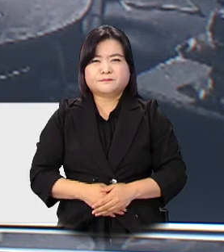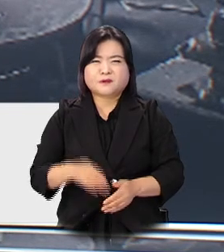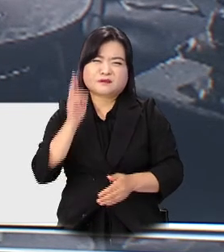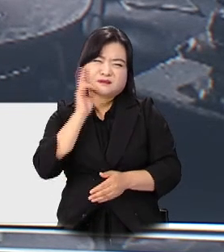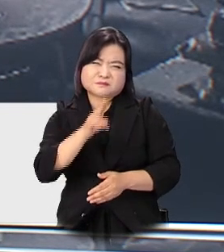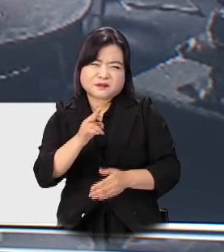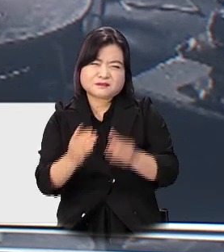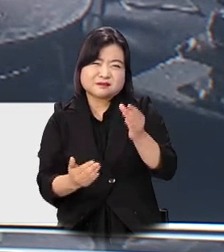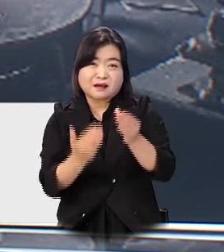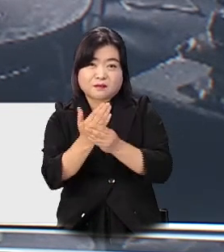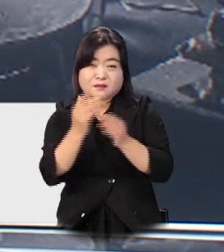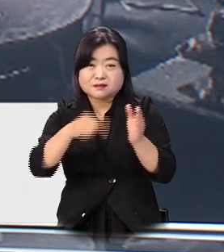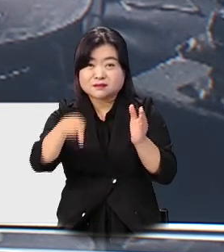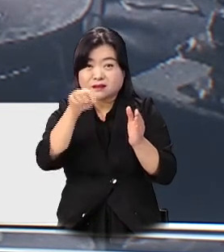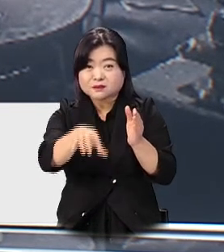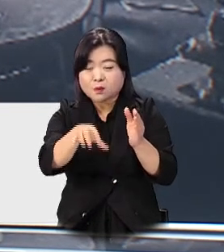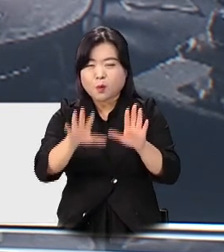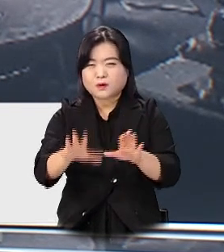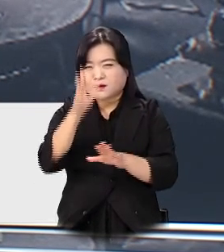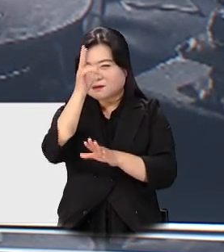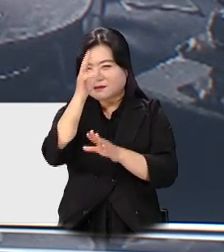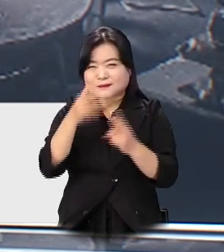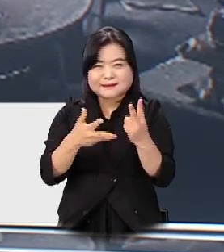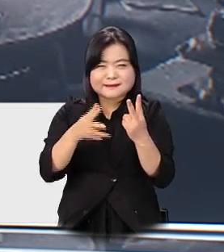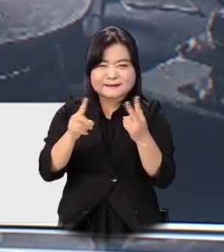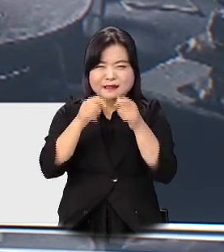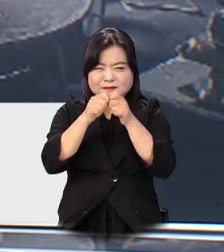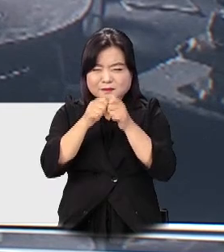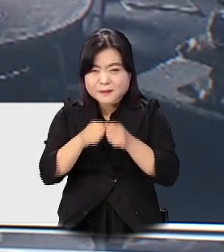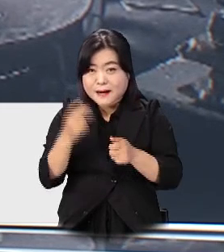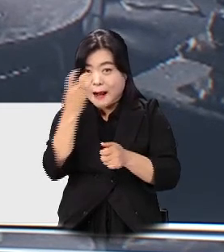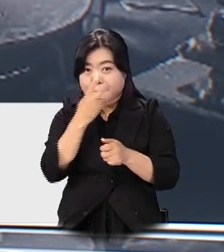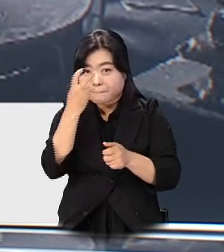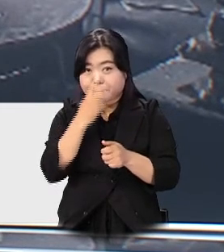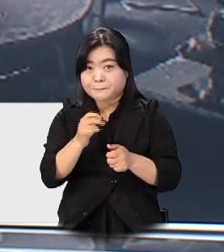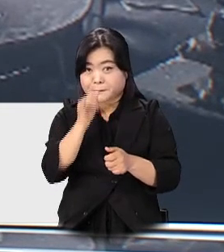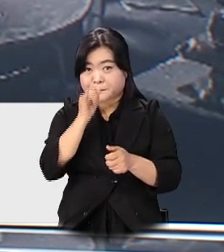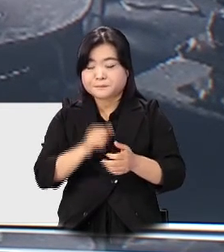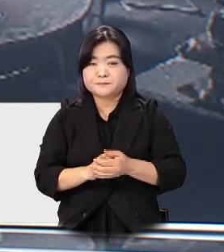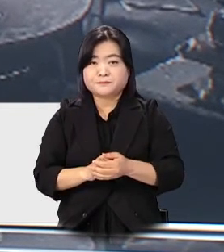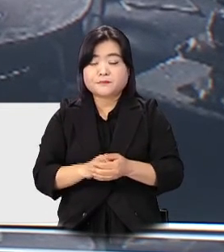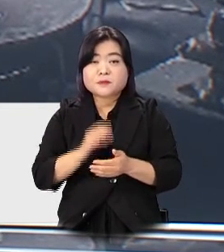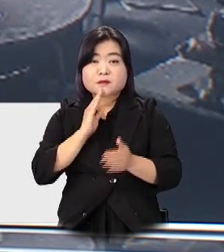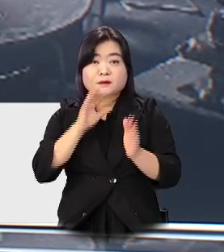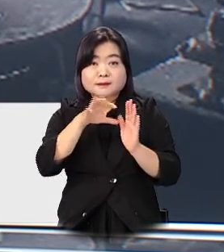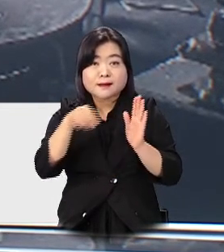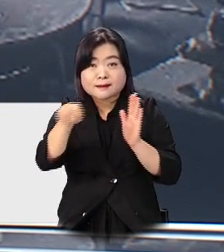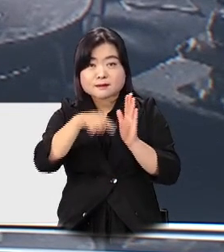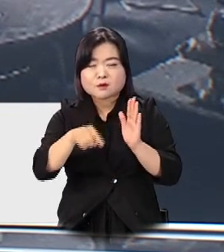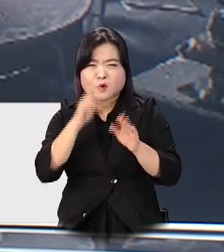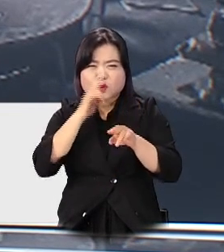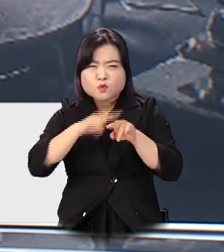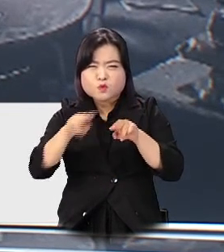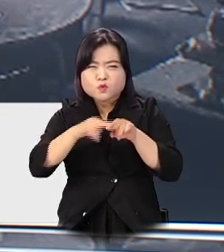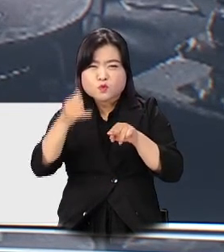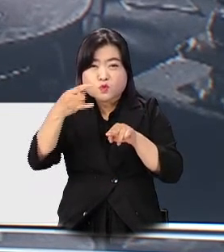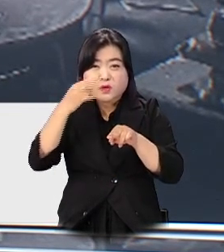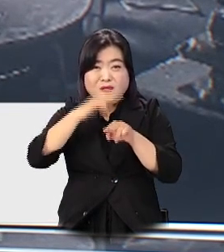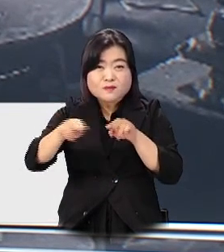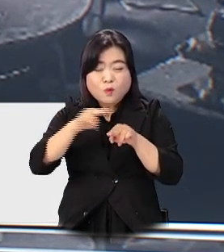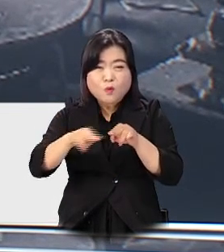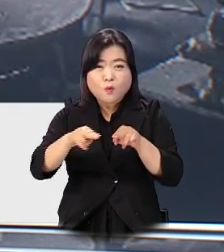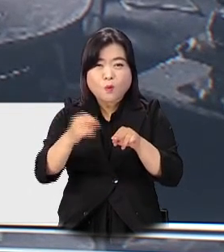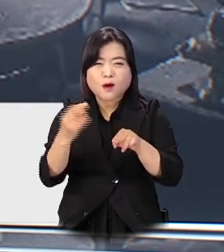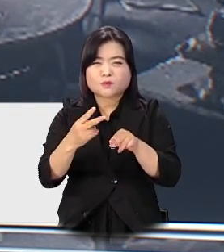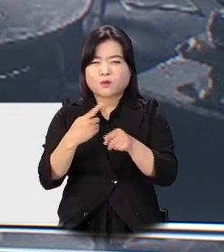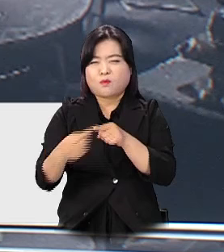처참한 사건 현장에서 오늘 경찰의 2차 정밀 감식이 벌어졌습니다. 현장에서는 휘발유 성분과 흉기가